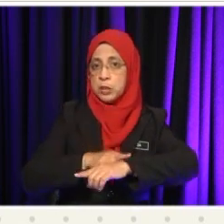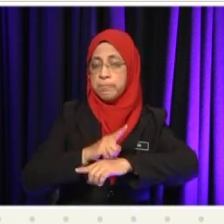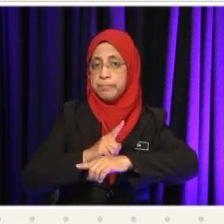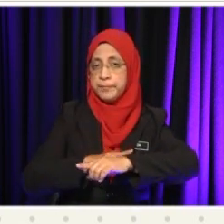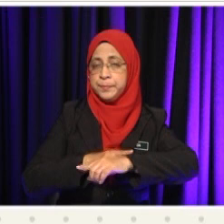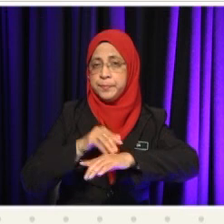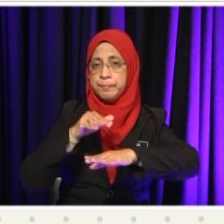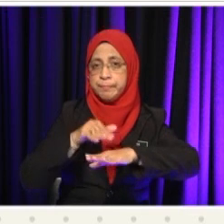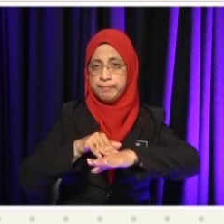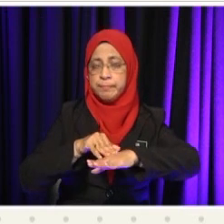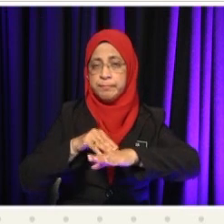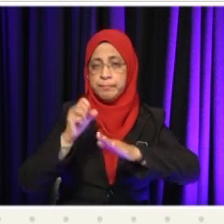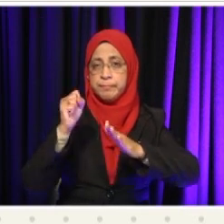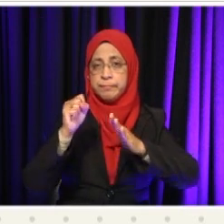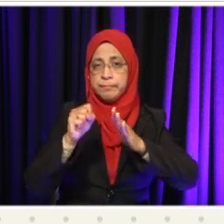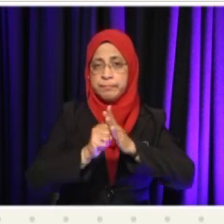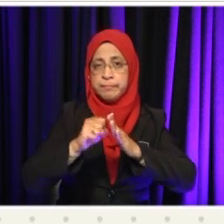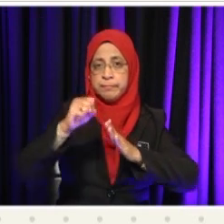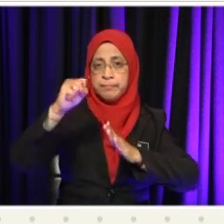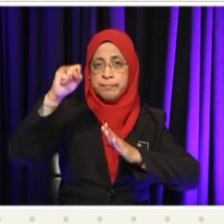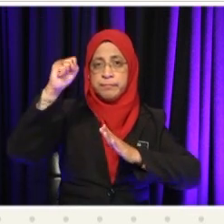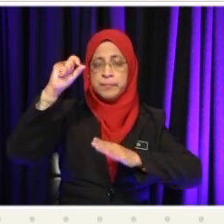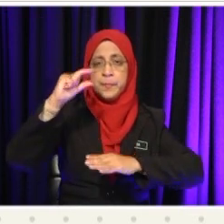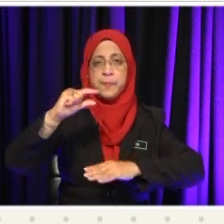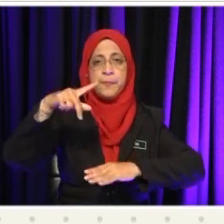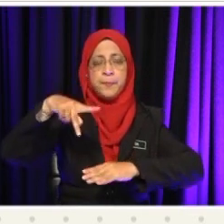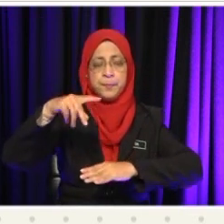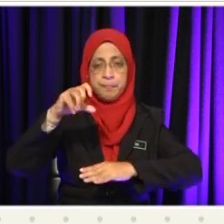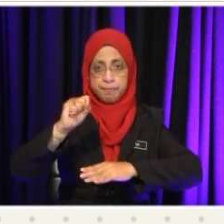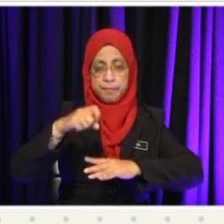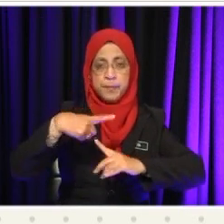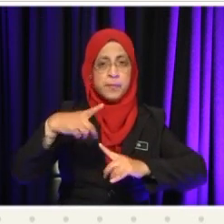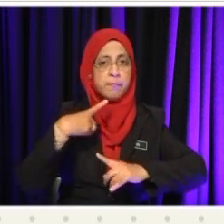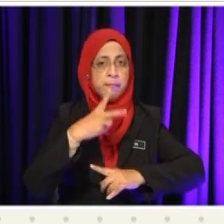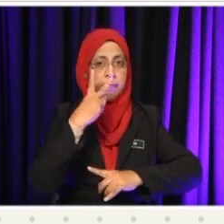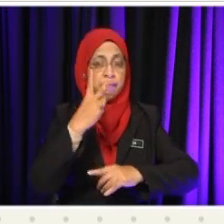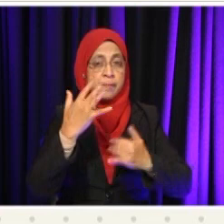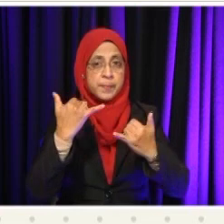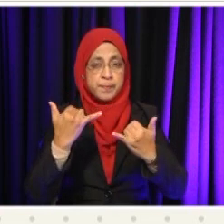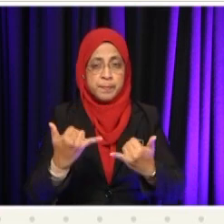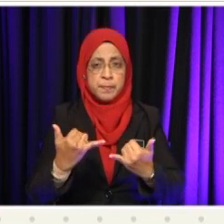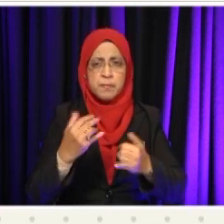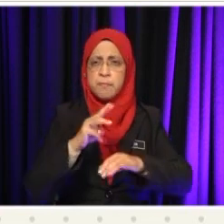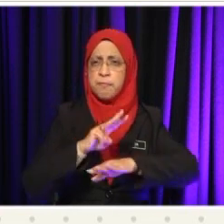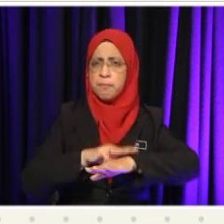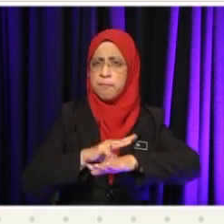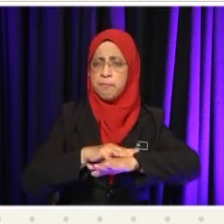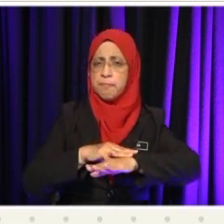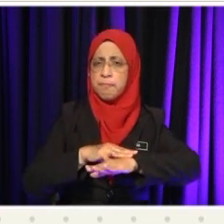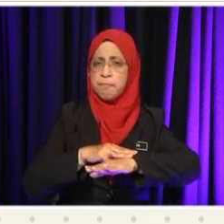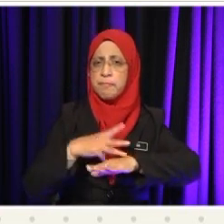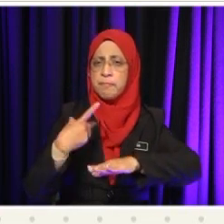pada satelit GPS apabila kita lihat sekarang waktu yang kita